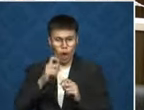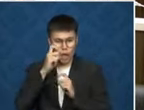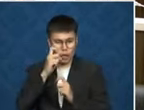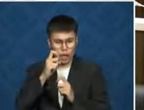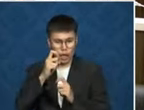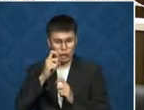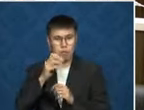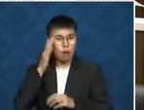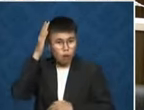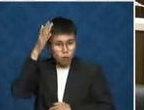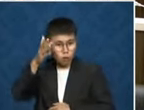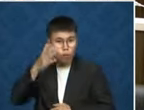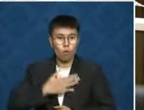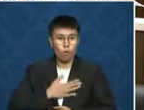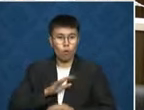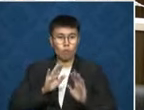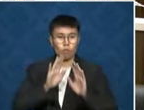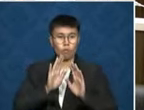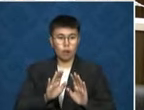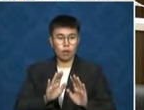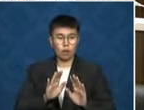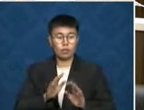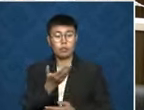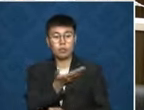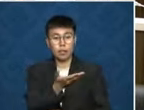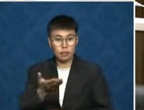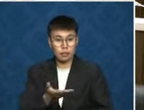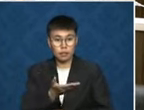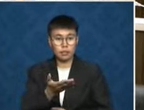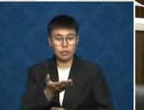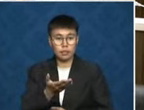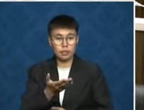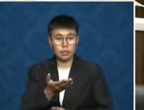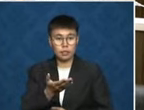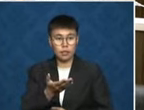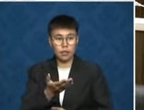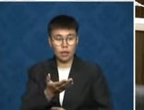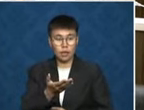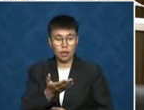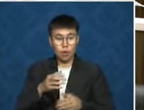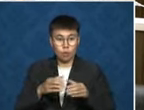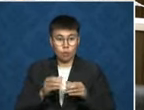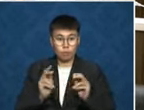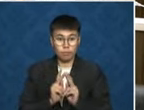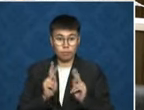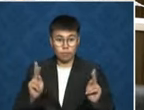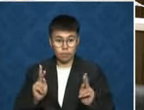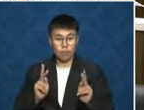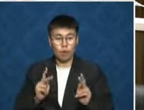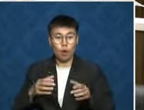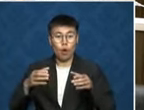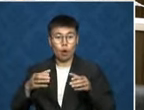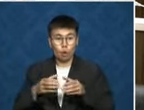คตเพราะฉะนั้นผมฝากท่านที่จะเป็นคณะกรรมการในประเด็นต่างๆอนาคตด้วย